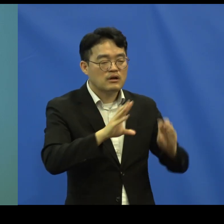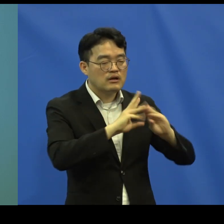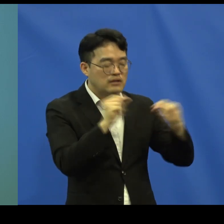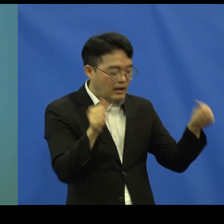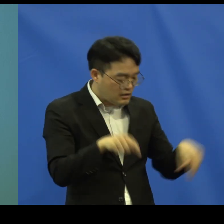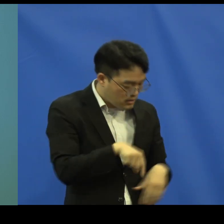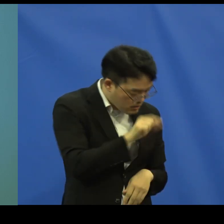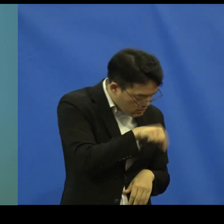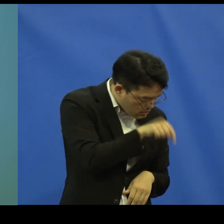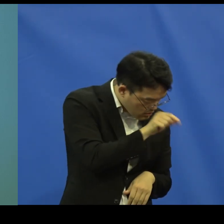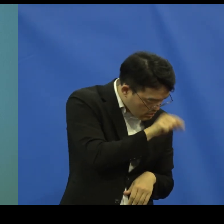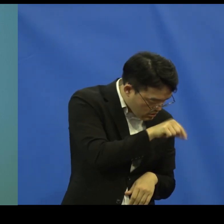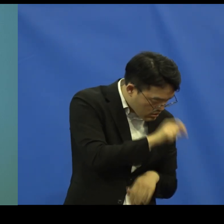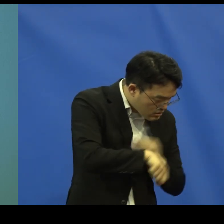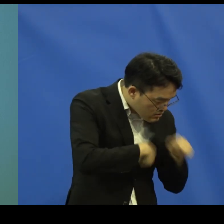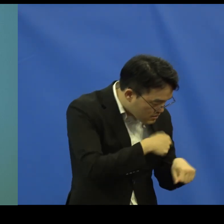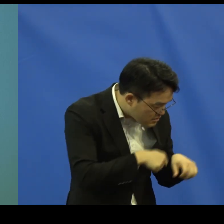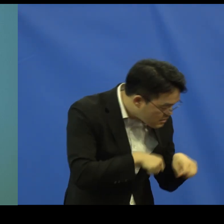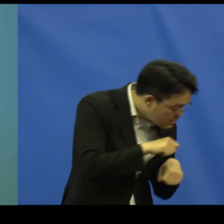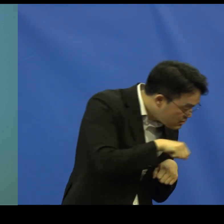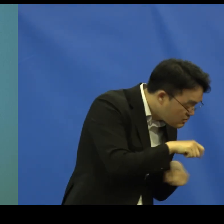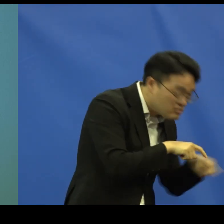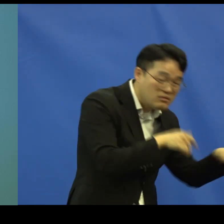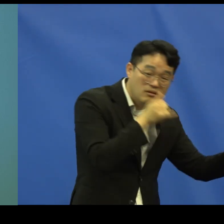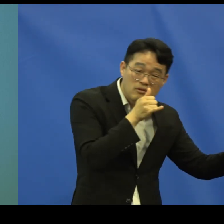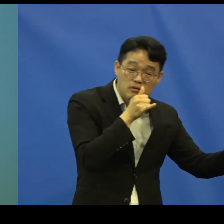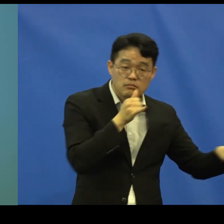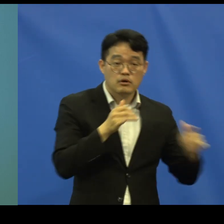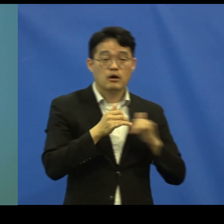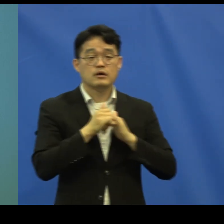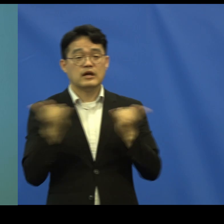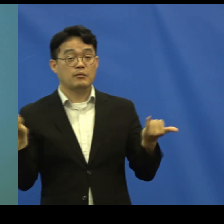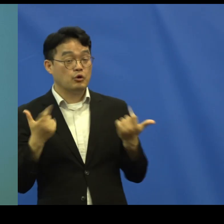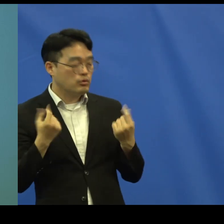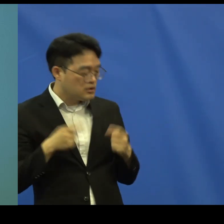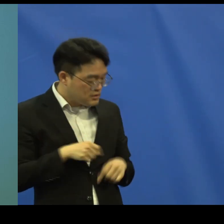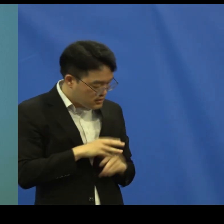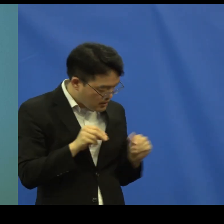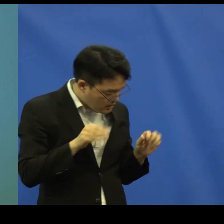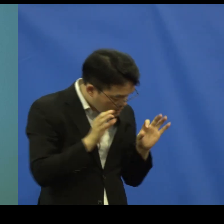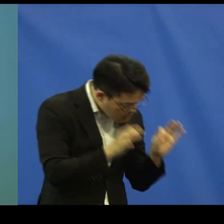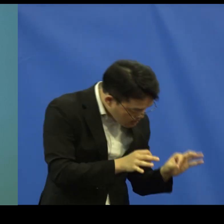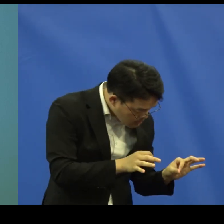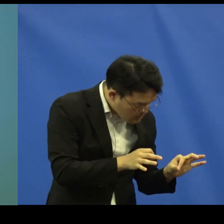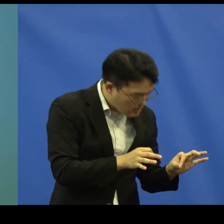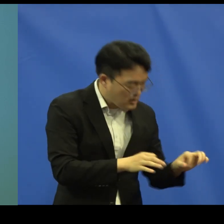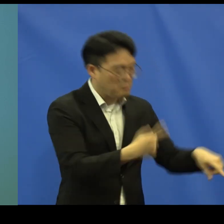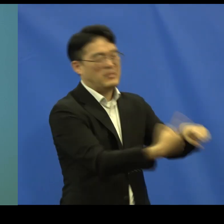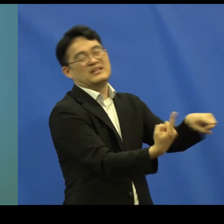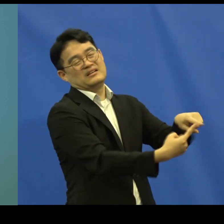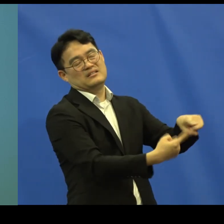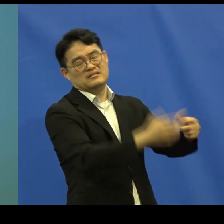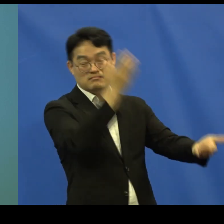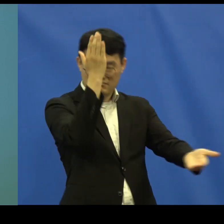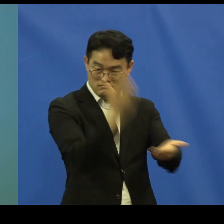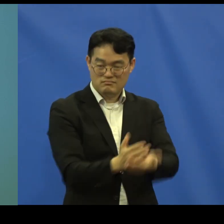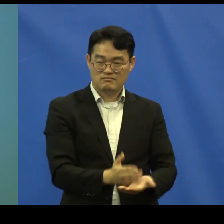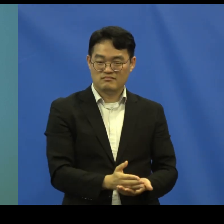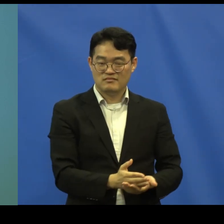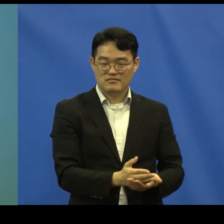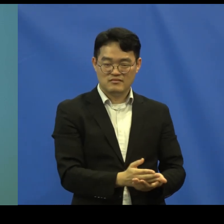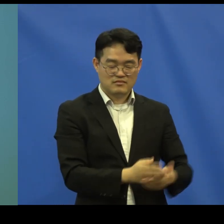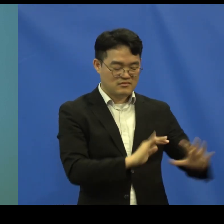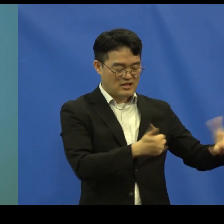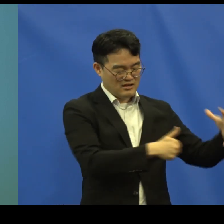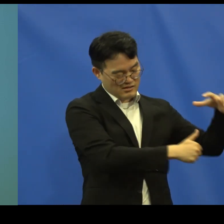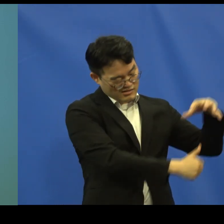인간이 땅만 쳐다보면 인간도 짐승처럼 되죠. 비열해지는 겁니다. 세상의 지배를 받게 된다는 거죠.